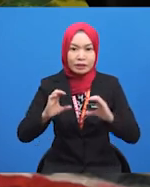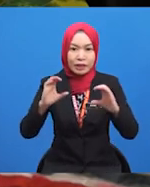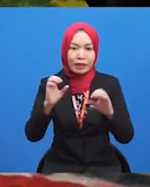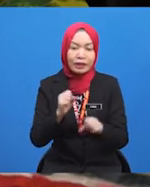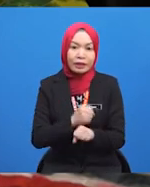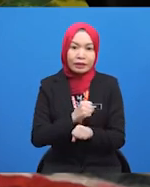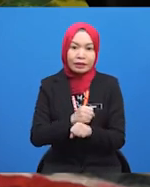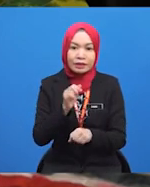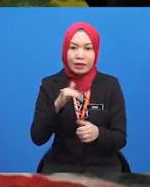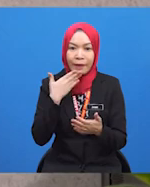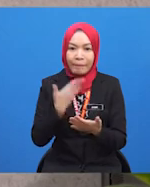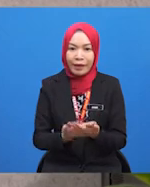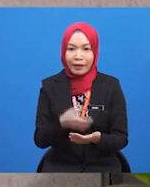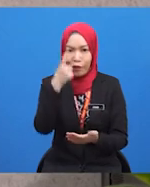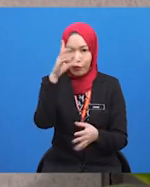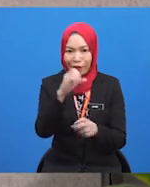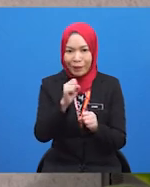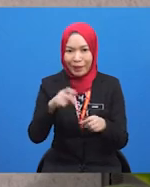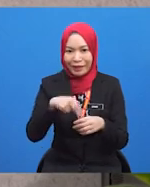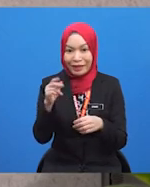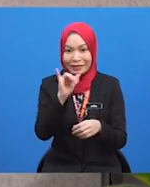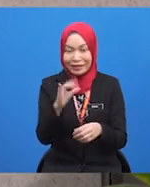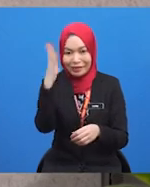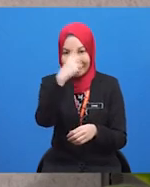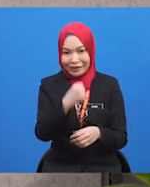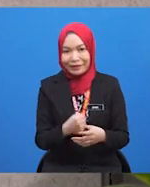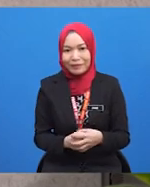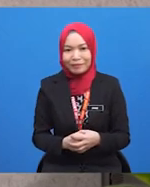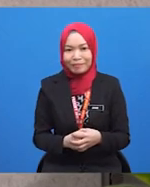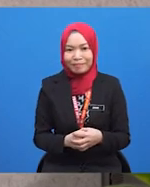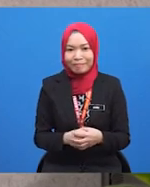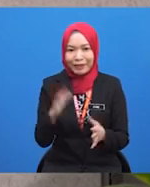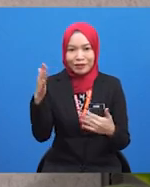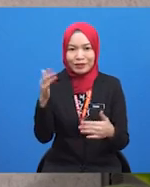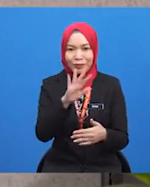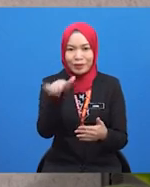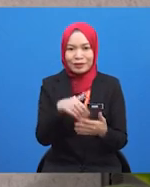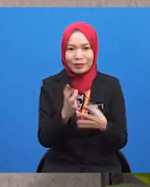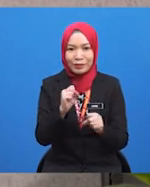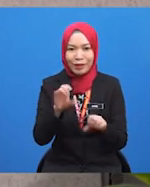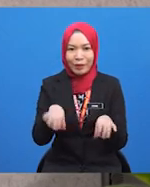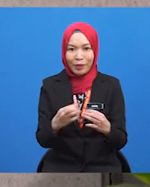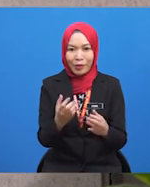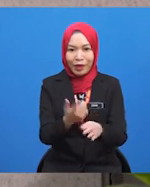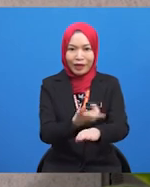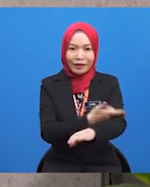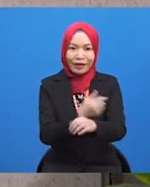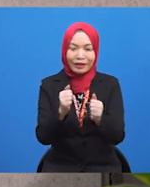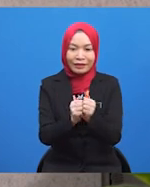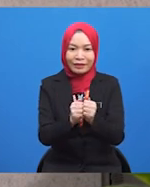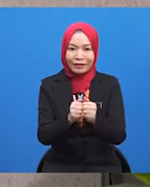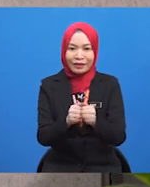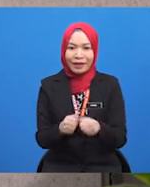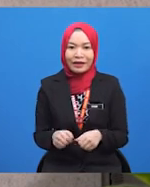membantu hasil kerja yang menarik. Semoga murid-murid dapat membuat latihan menggunakan perisian Adobe